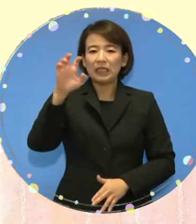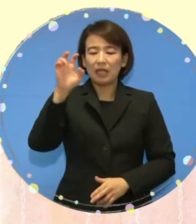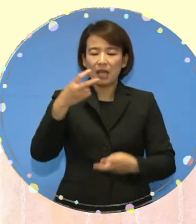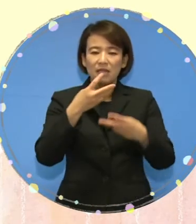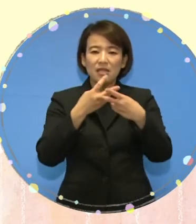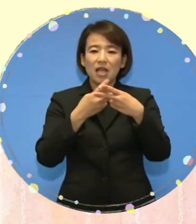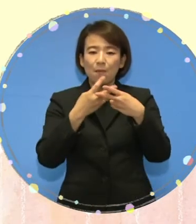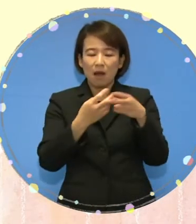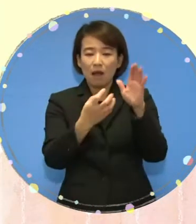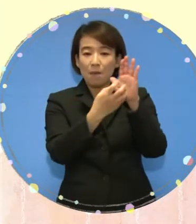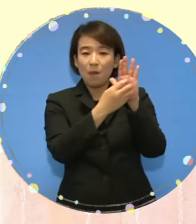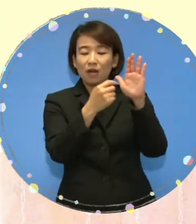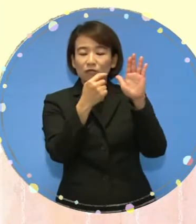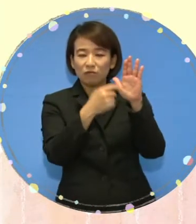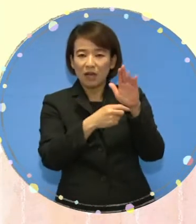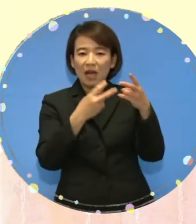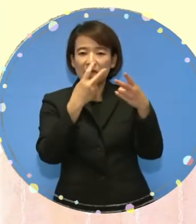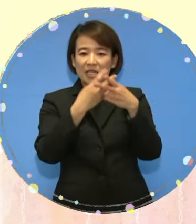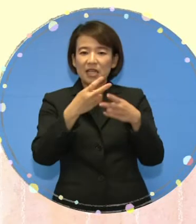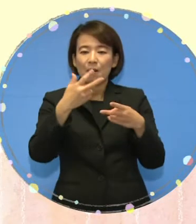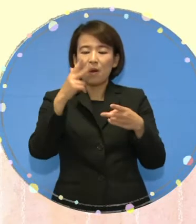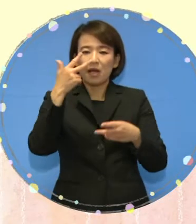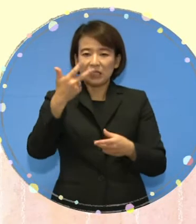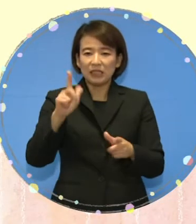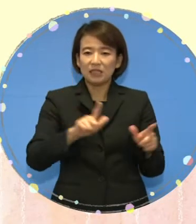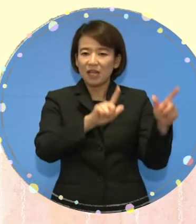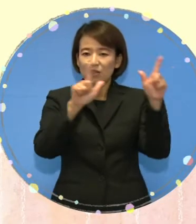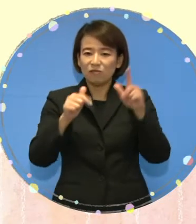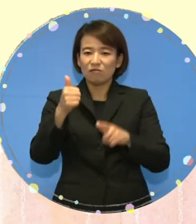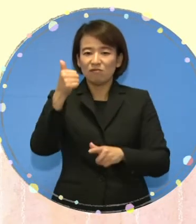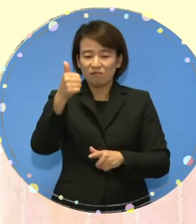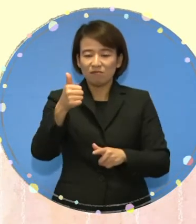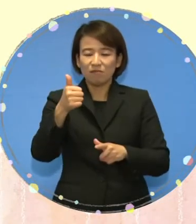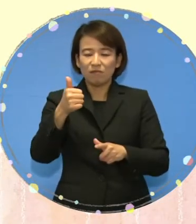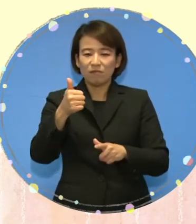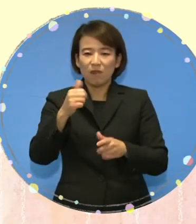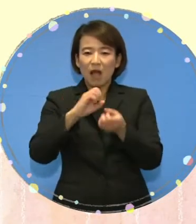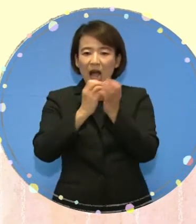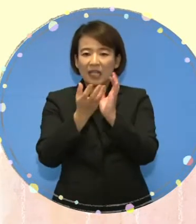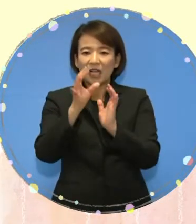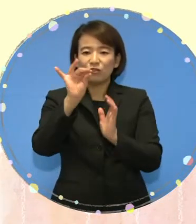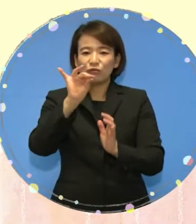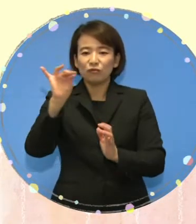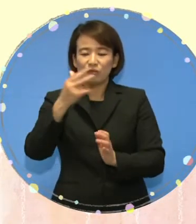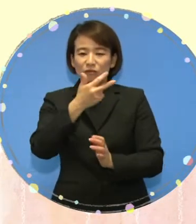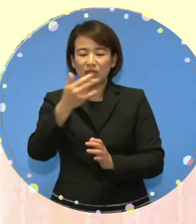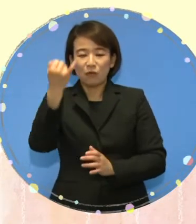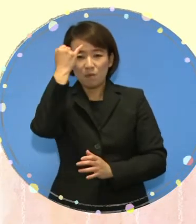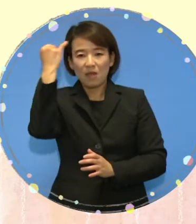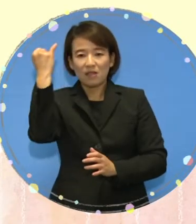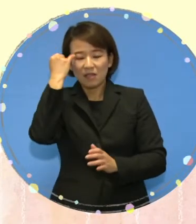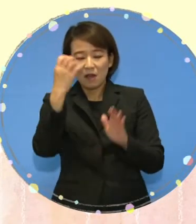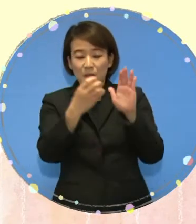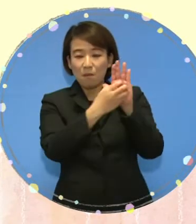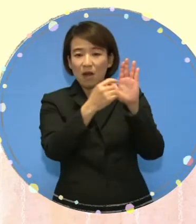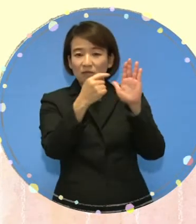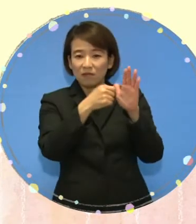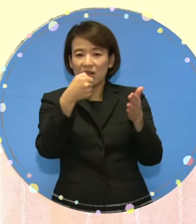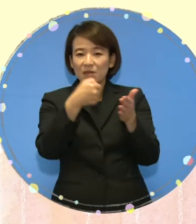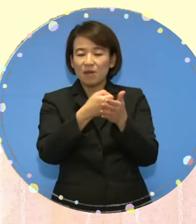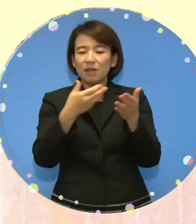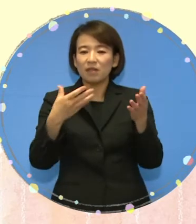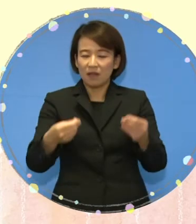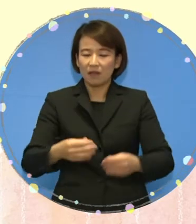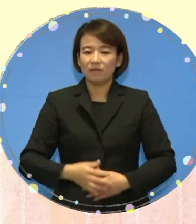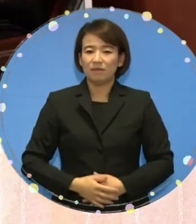りロゴマークは新居浜市在住の方による筒状モチーフにした作品に決定させていただいた